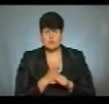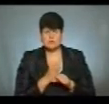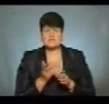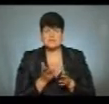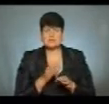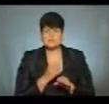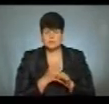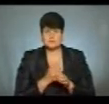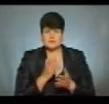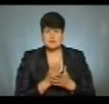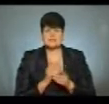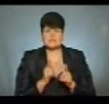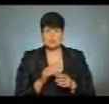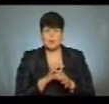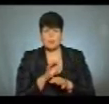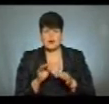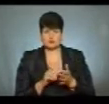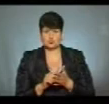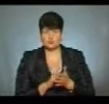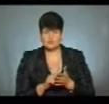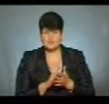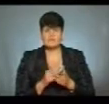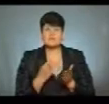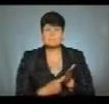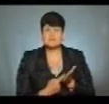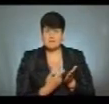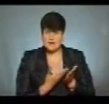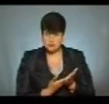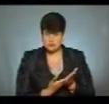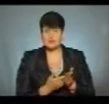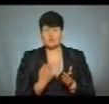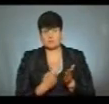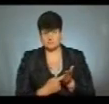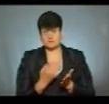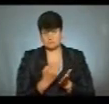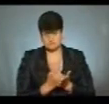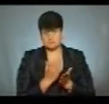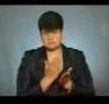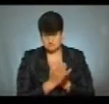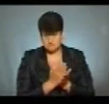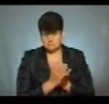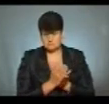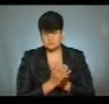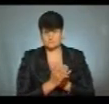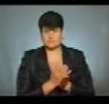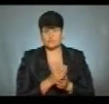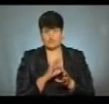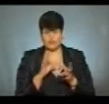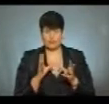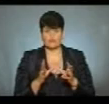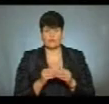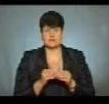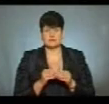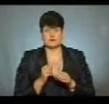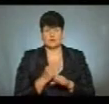по, згідно проєктно-кошторисної документації, вони підтверджують. Якщо вони його підтверджують, ну, можливо, весь цей комплекс